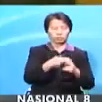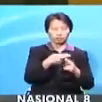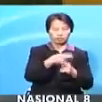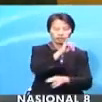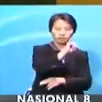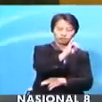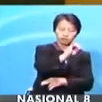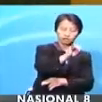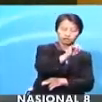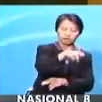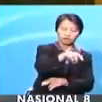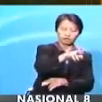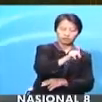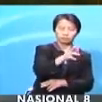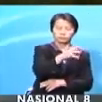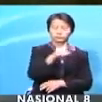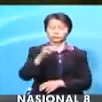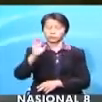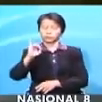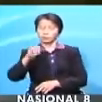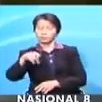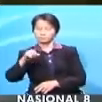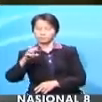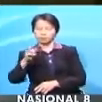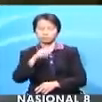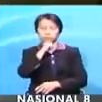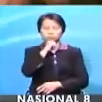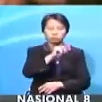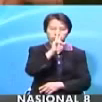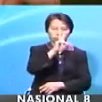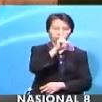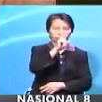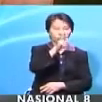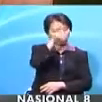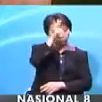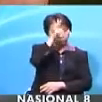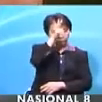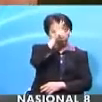ini merupakan tabir jantan berumur 2 tahun mereka